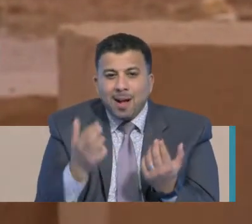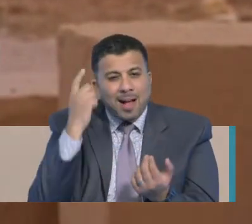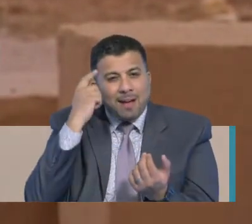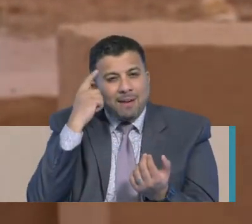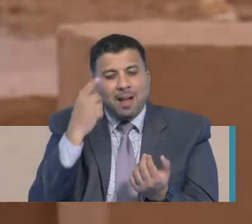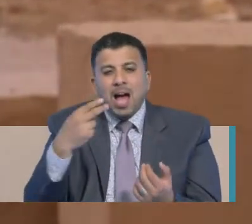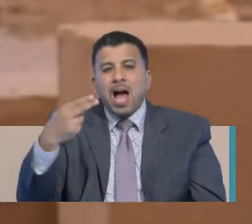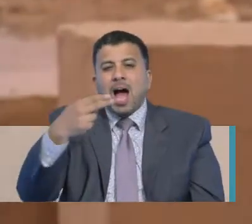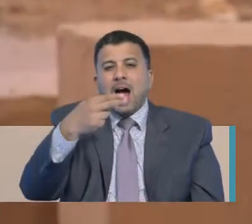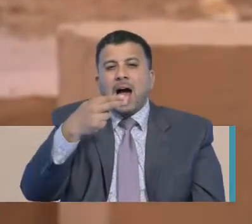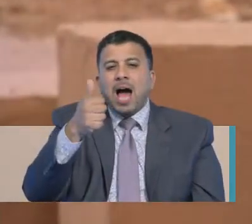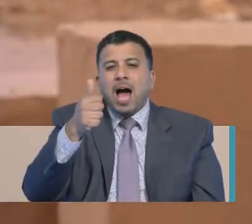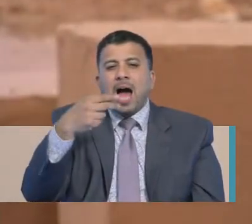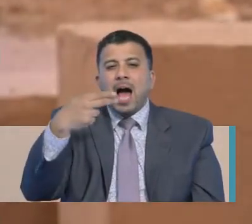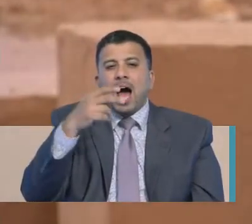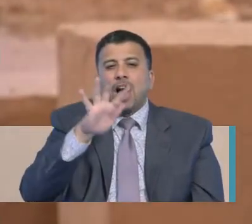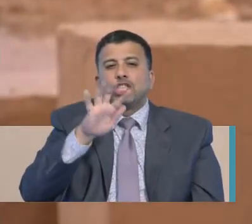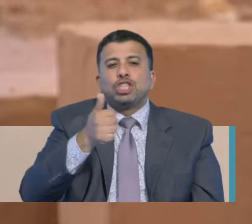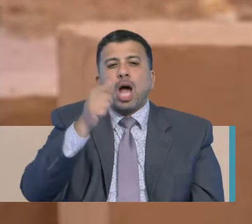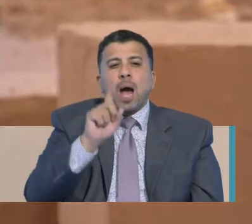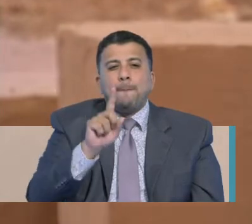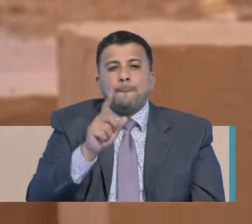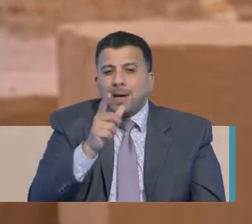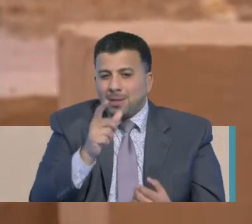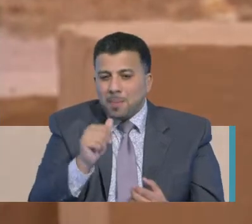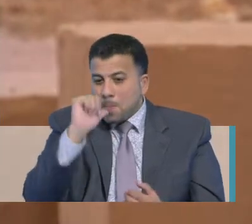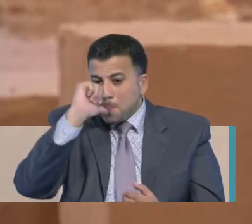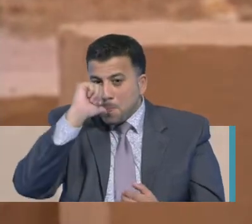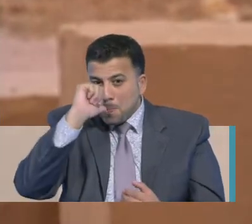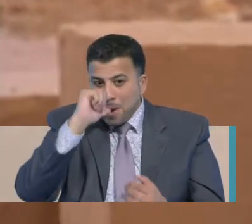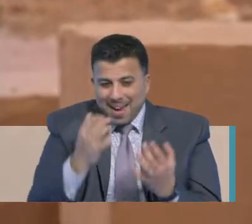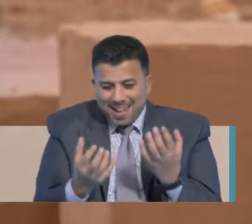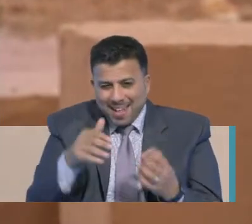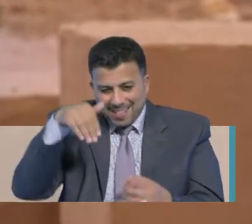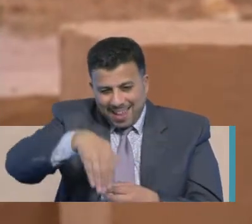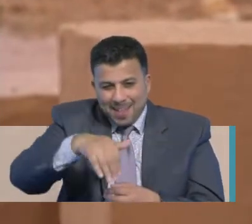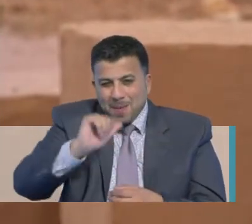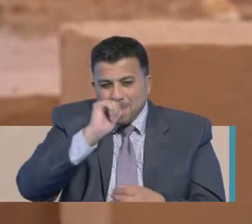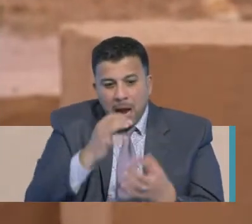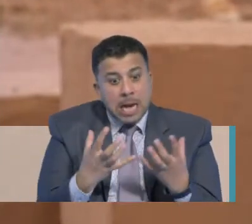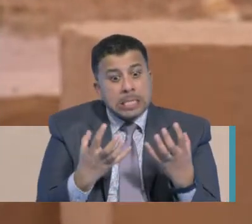يعني مثل متحجرة هي نفسها مغطيها بالتراب يعني.